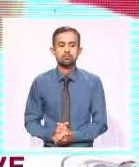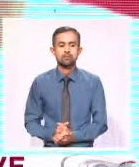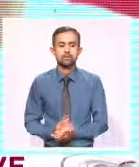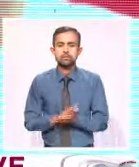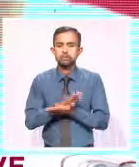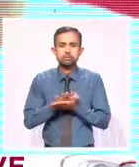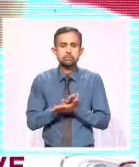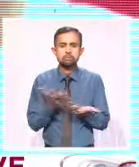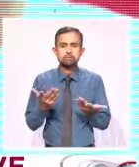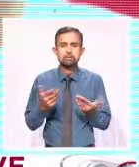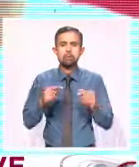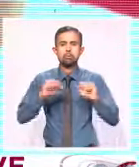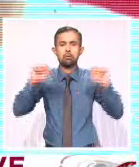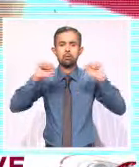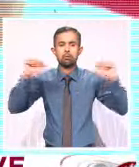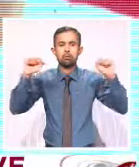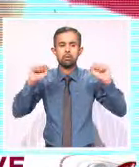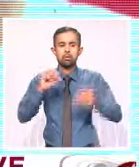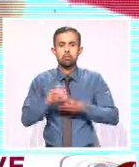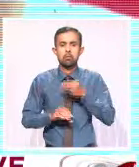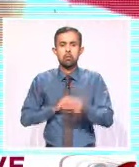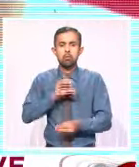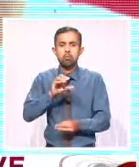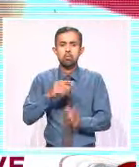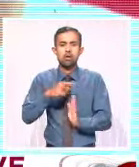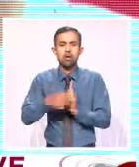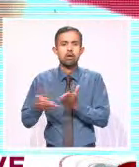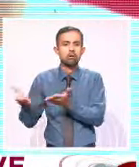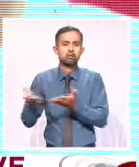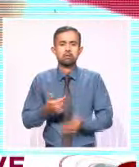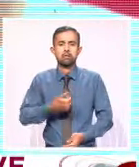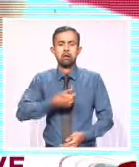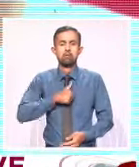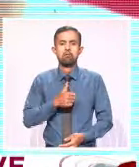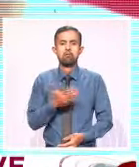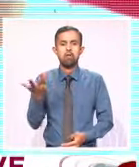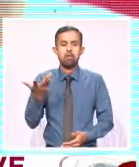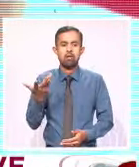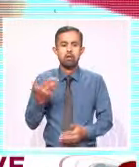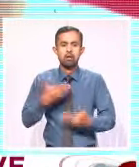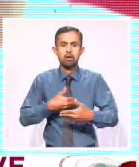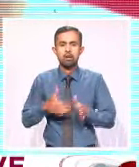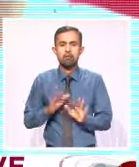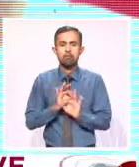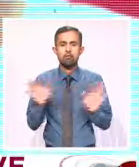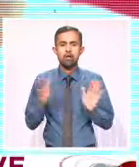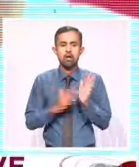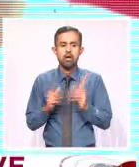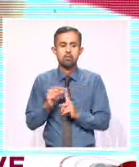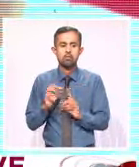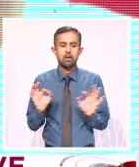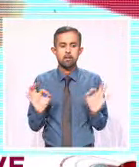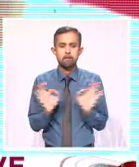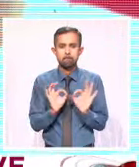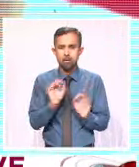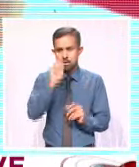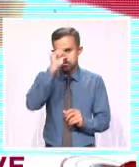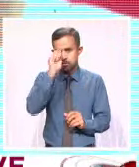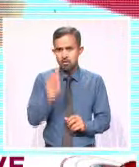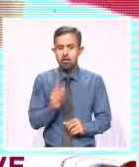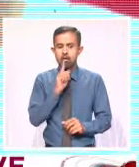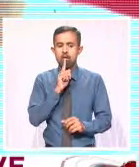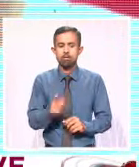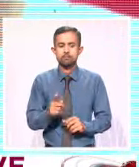පදනම් විරහිත විරෝධතා නිසා ආයෝජකයන් මෙරටට පැමිණීමට මැලිකමක් දක්වන බව කැබිනට් ප්‍රකාශක අමාත්‍ය ආචාර්ය බඳුළු ගුණවර්ධන